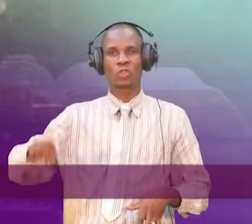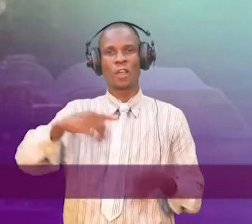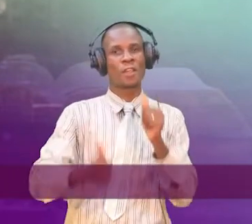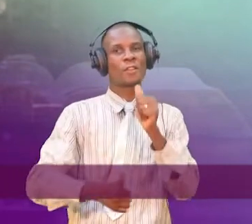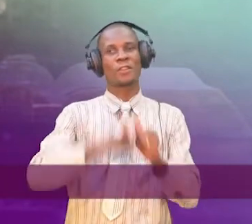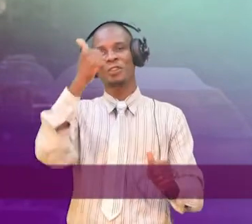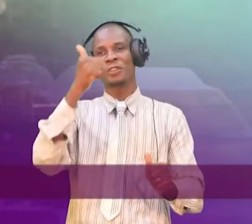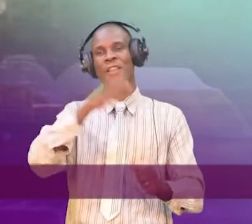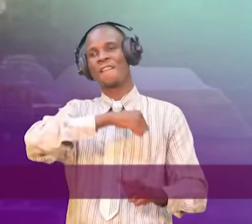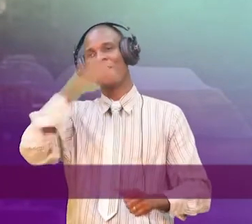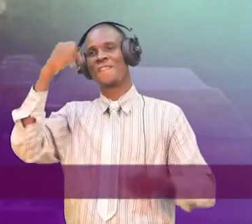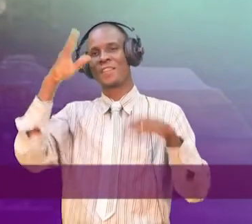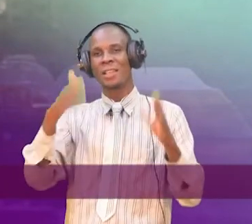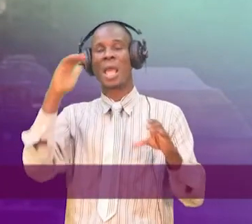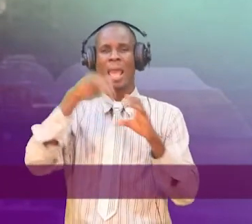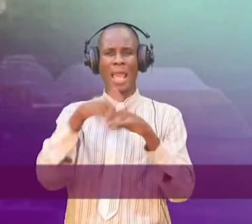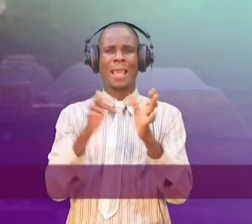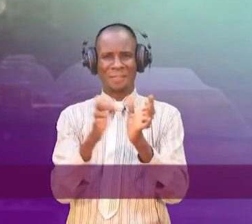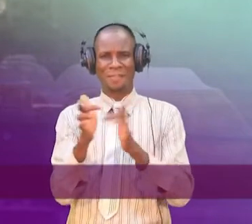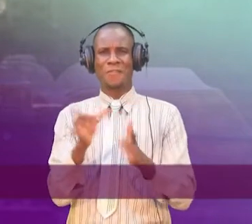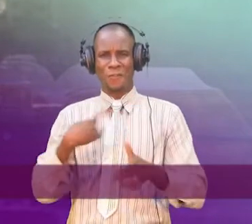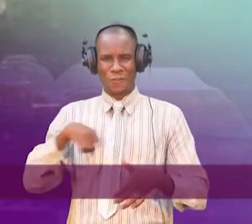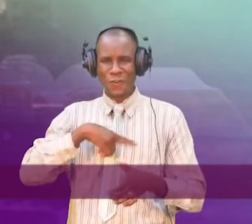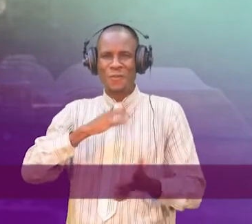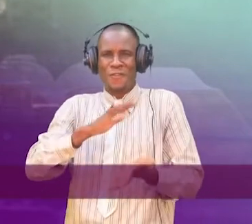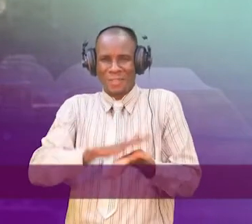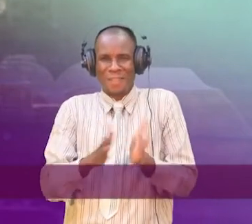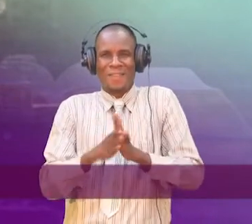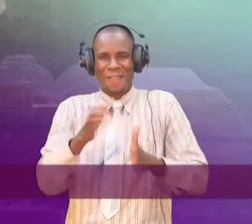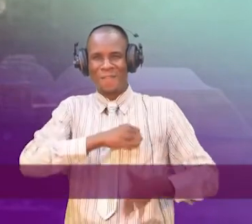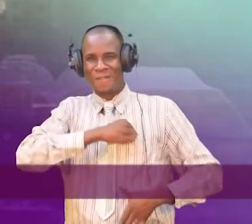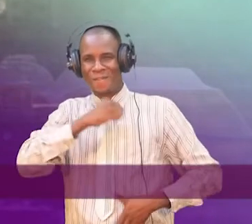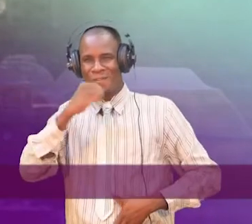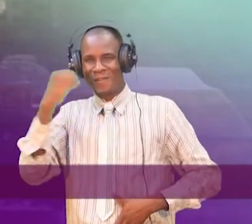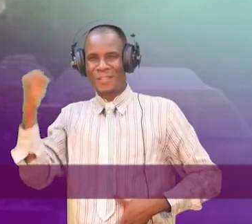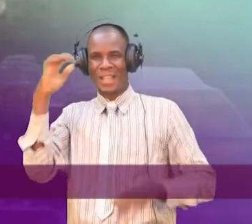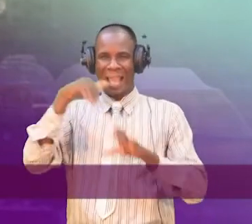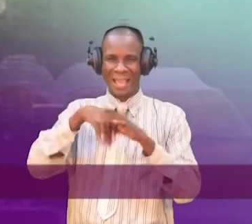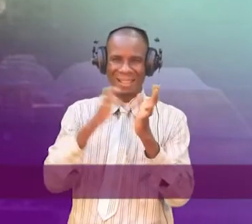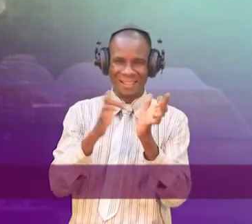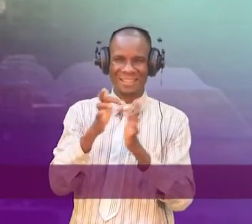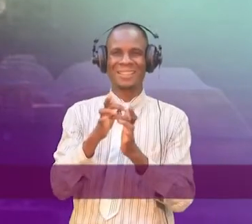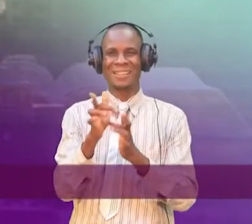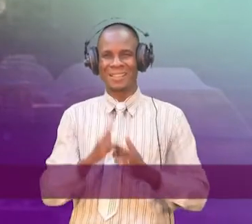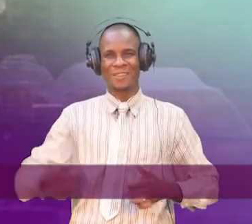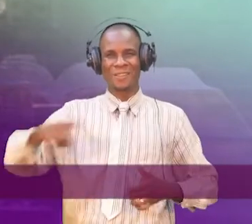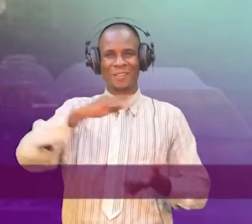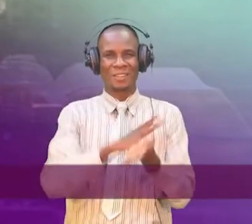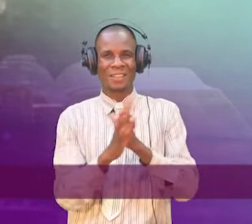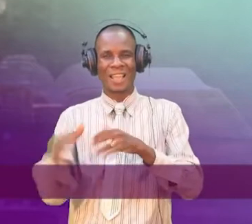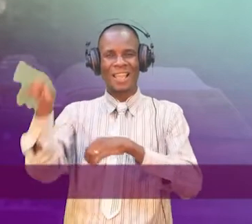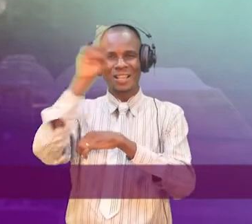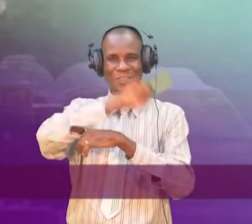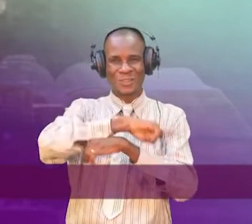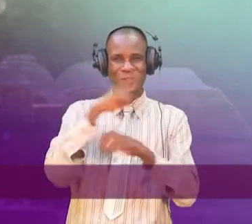ekoki kopetola bino na masumu nyonso mpe kopesa bino bonsomi, bonsomi ya kozala mwana na nzambe kati na